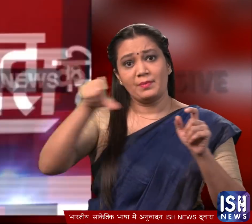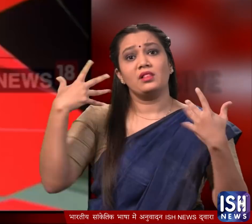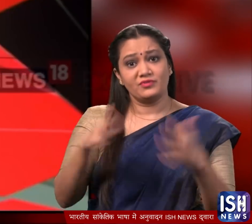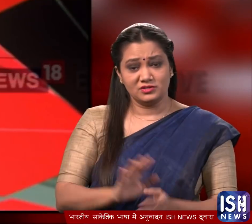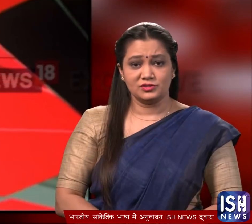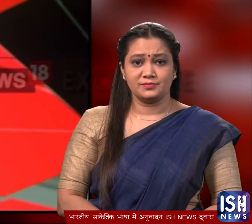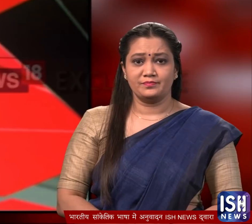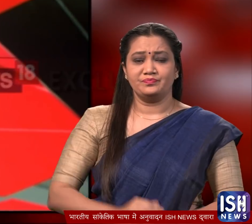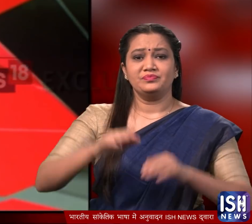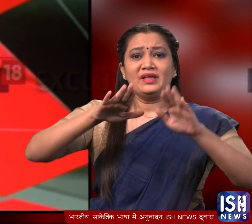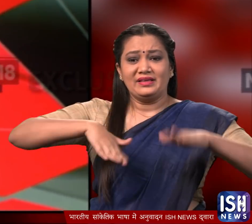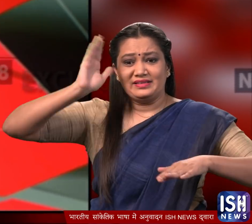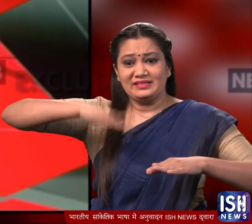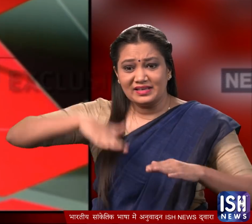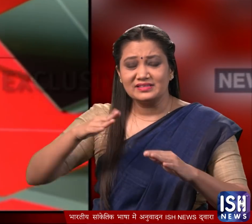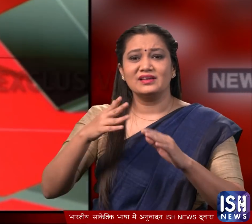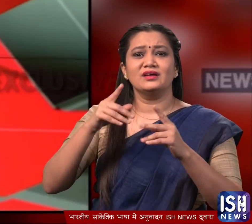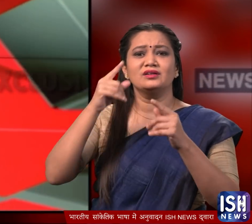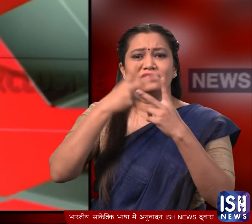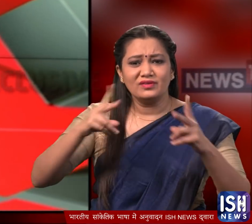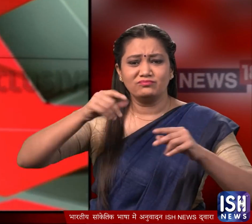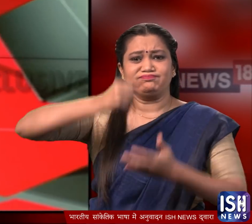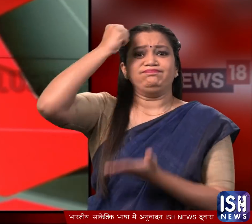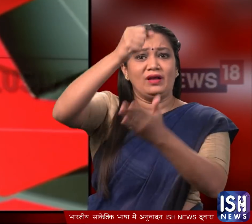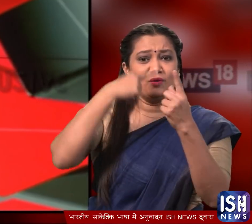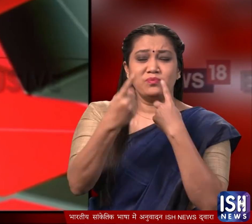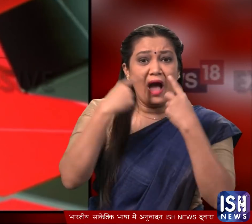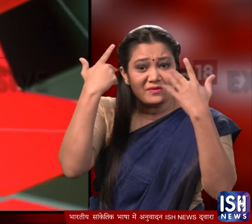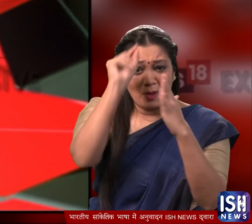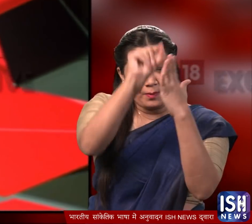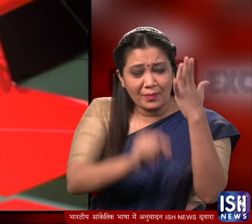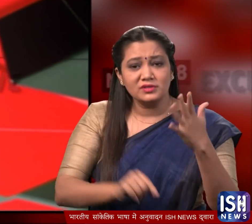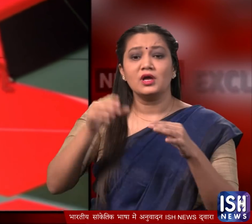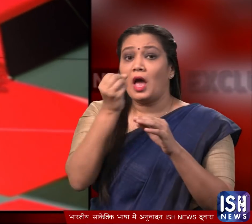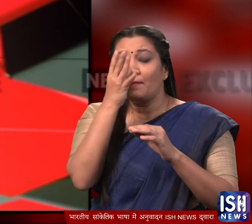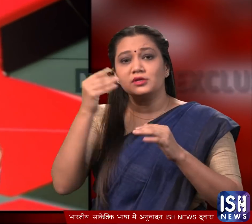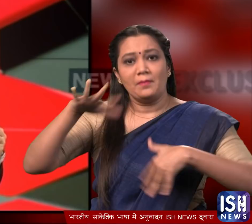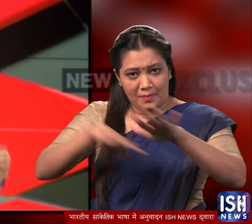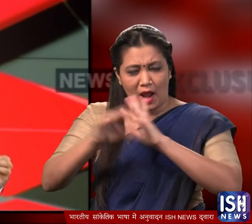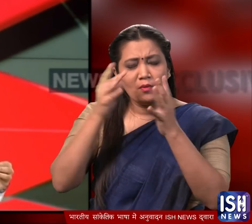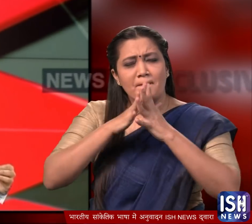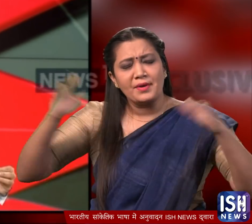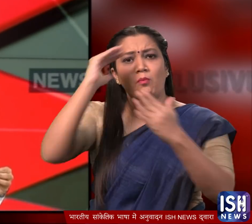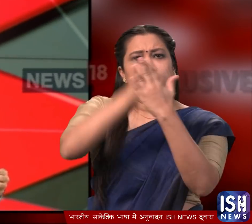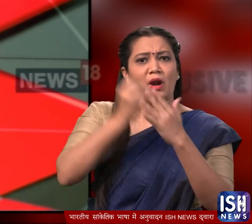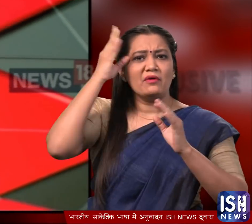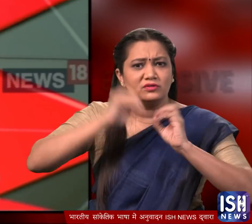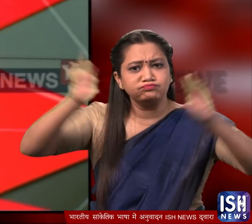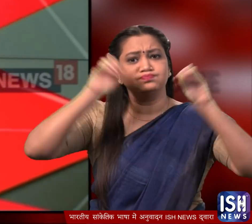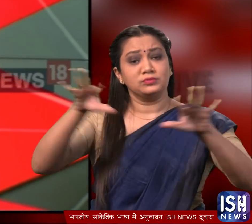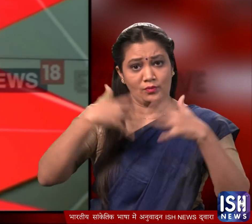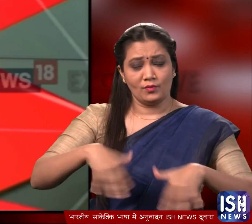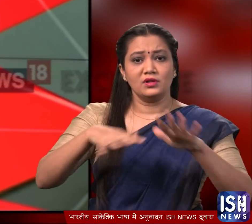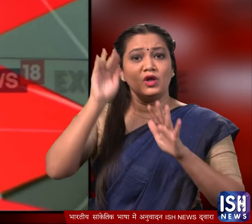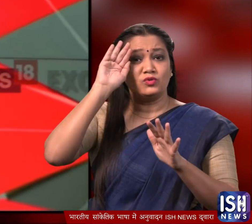लिया है। संसद में हाल ही में पेश किए गए आम बजट की खासियत बताने के लिए बीजेपी एक बड़ा अभियान चलाने वाली है। न्यूज़ 18